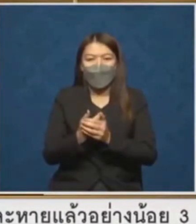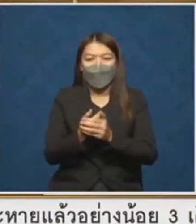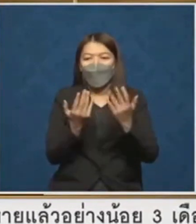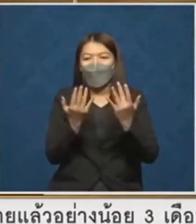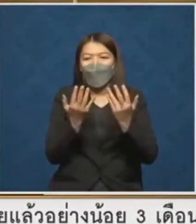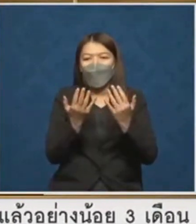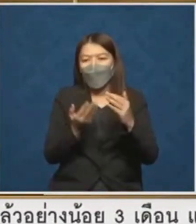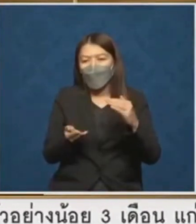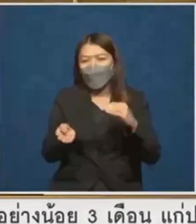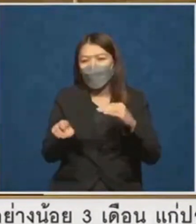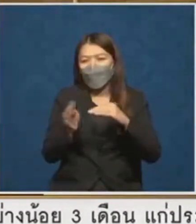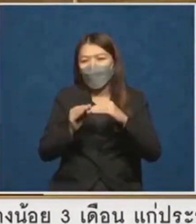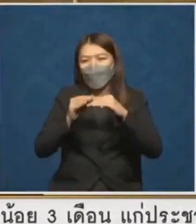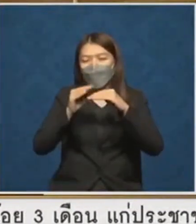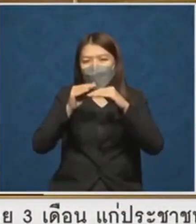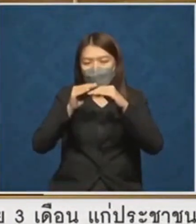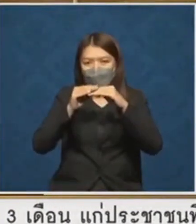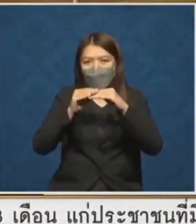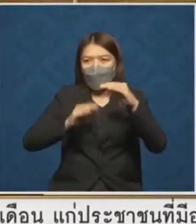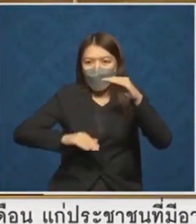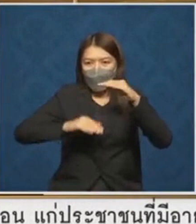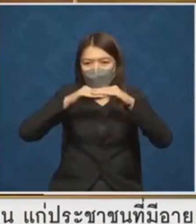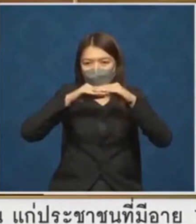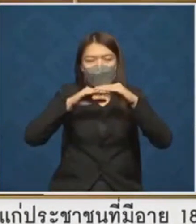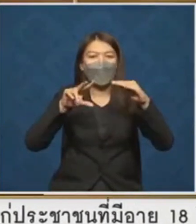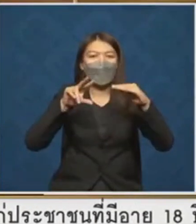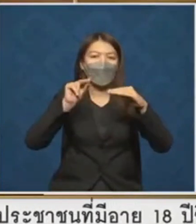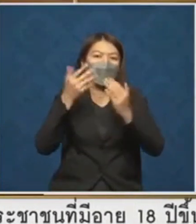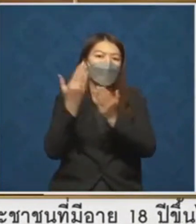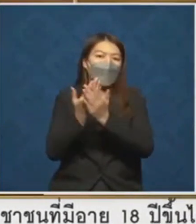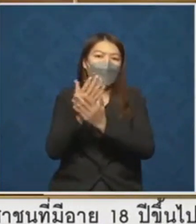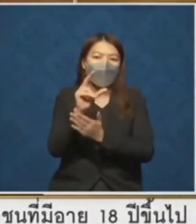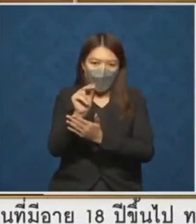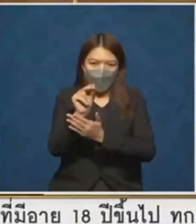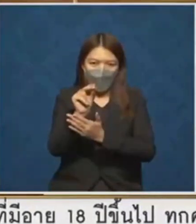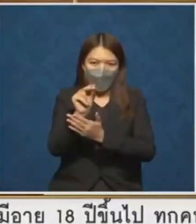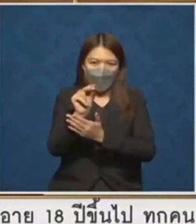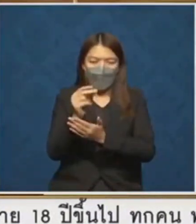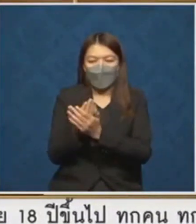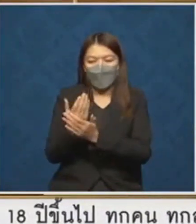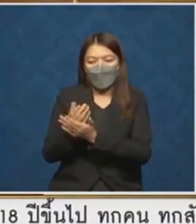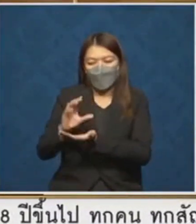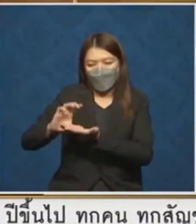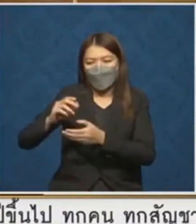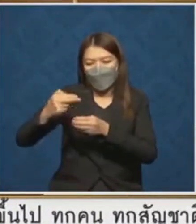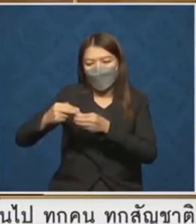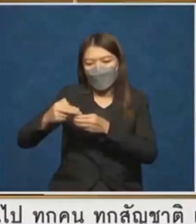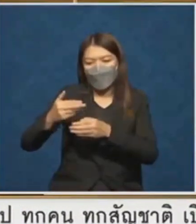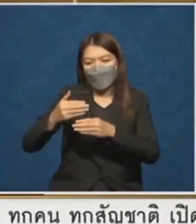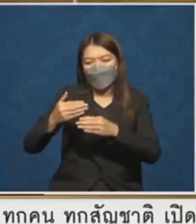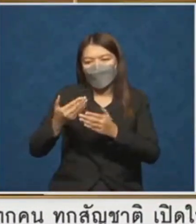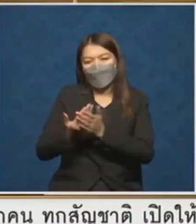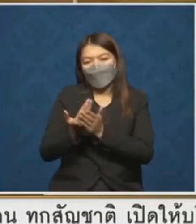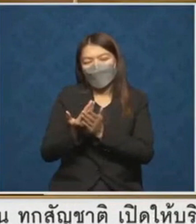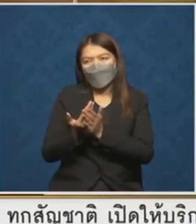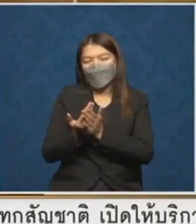ิเพรสดท้ายคุณก็จะพอราอน้มนลง หอไมงคุก็จะไปเก็บเงินจน้มนตัวอนมาช้ดเชย ส่นนี้นะสำหรบข้อเสนอต่อการ